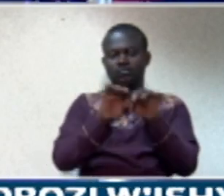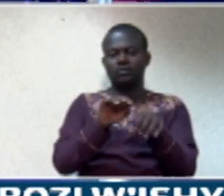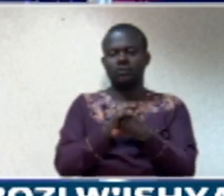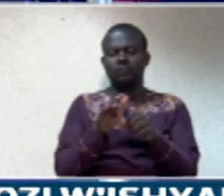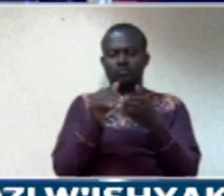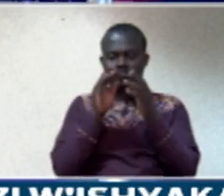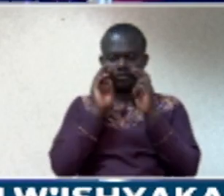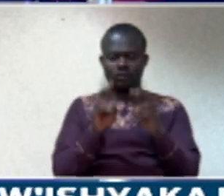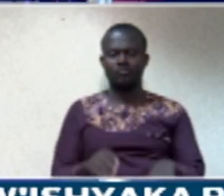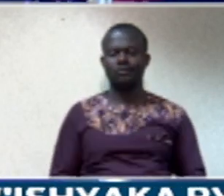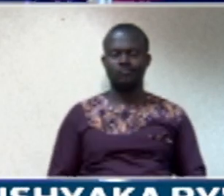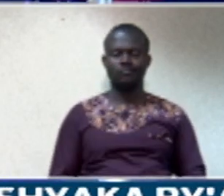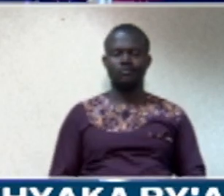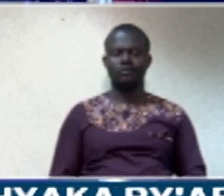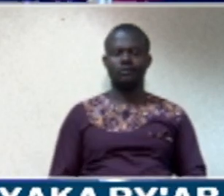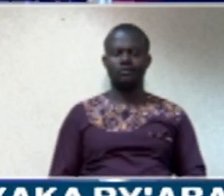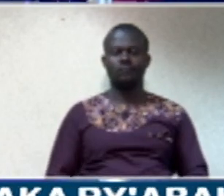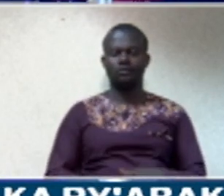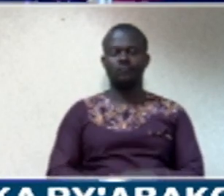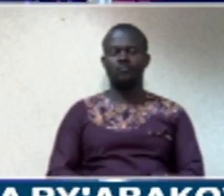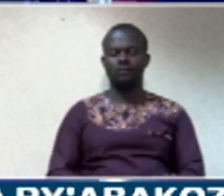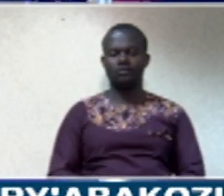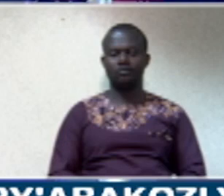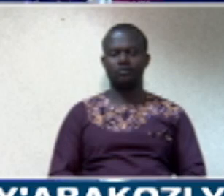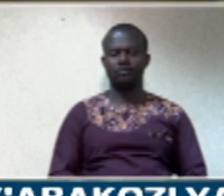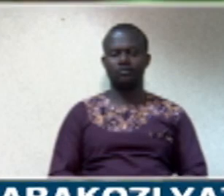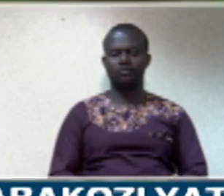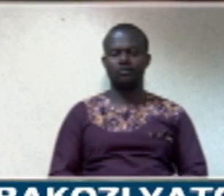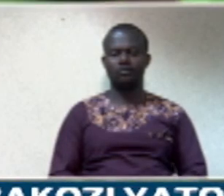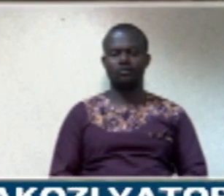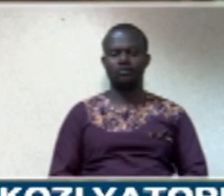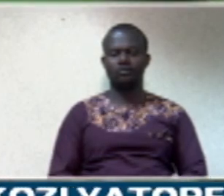na Bienvenue Redemptus mu nkuru yafatanyijemo na Byron Ndayambasha